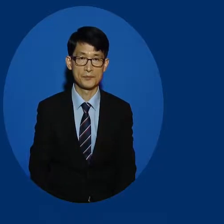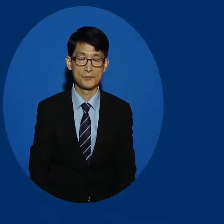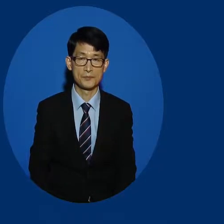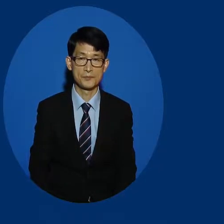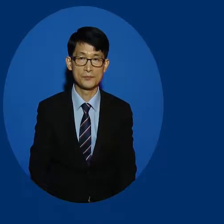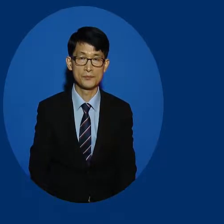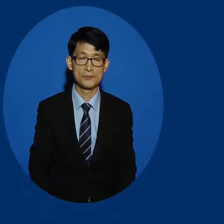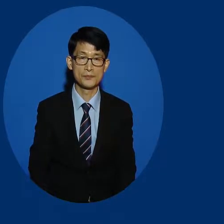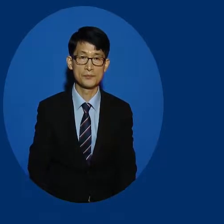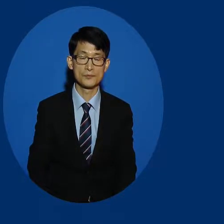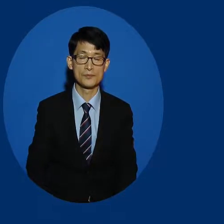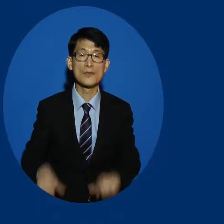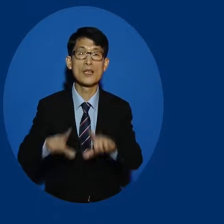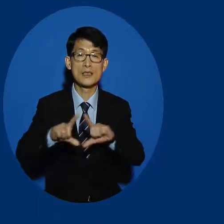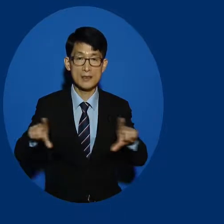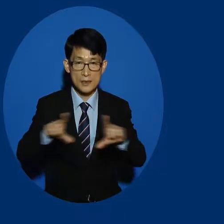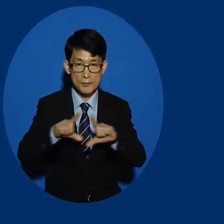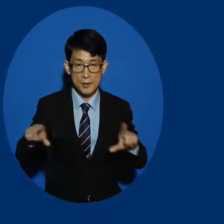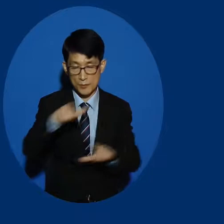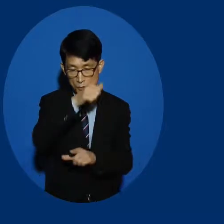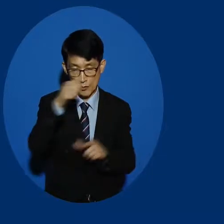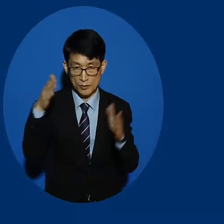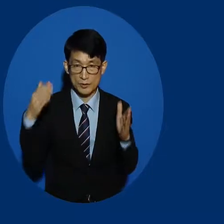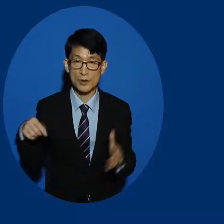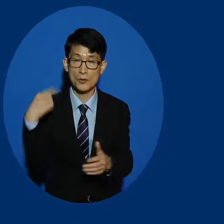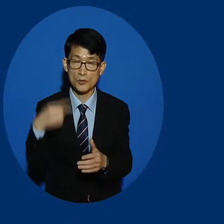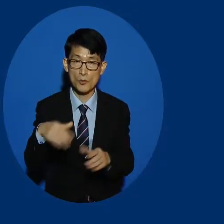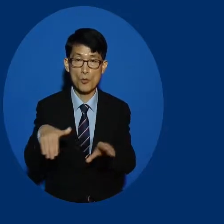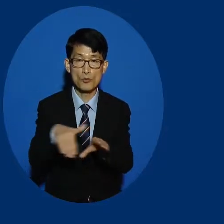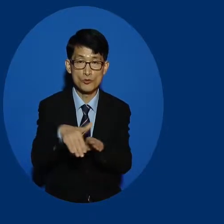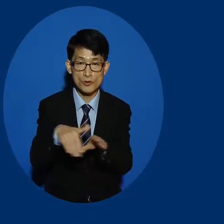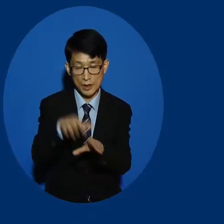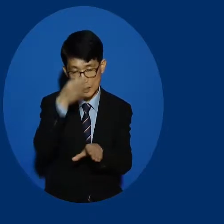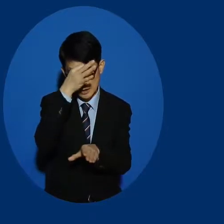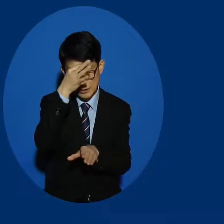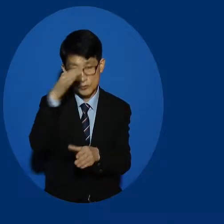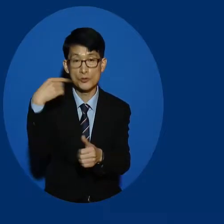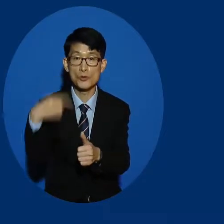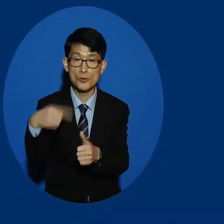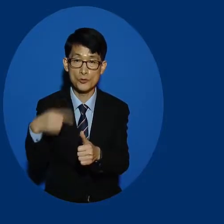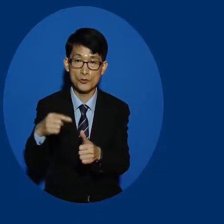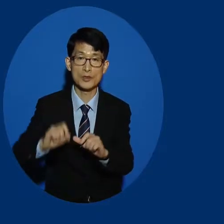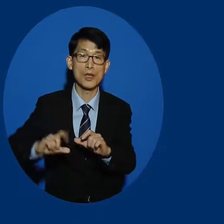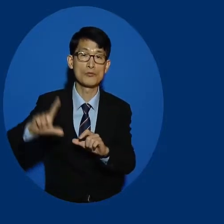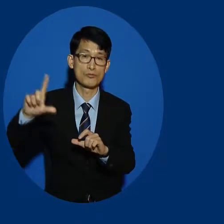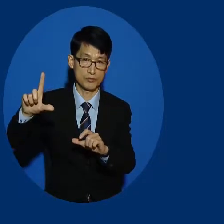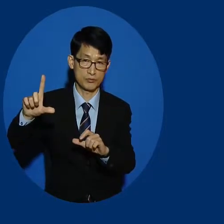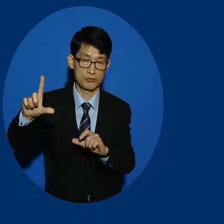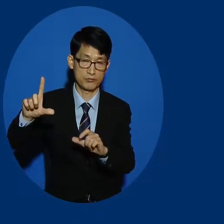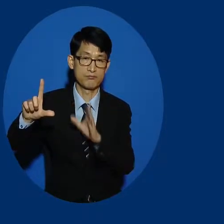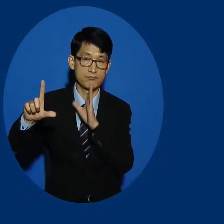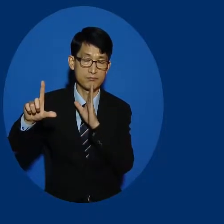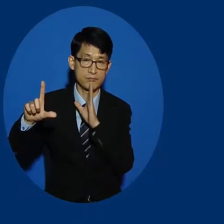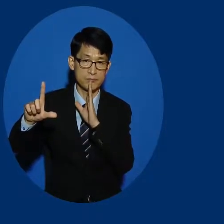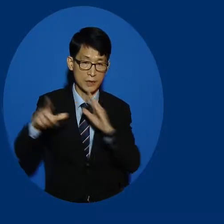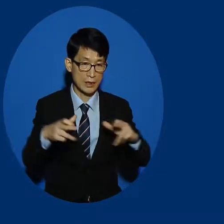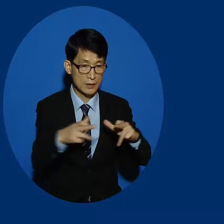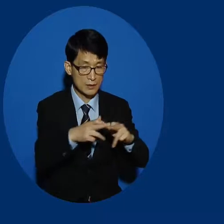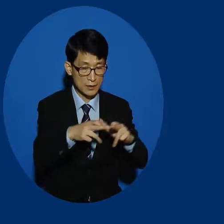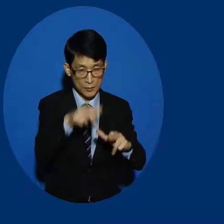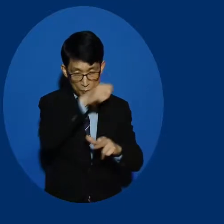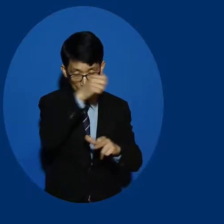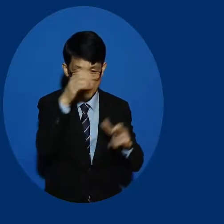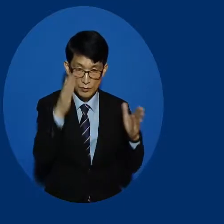뭐 일반 평생교육 프로그램도 문화예술 교육이 굉장히 많은 부분을 차지하는 건 사실입니다만 장애인